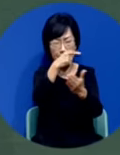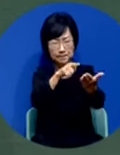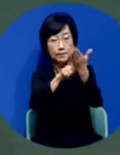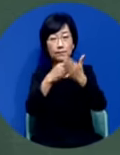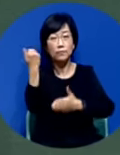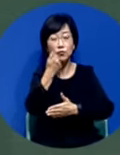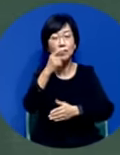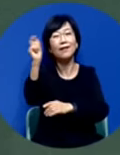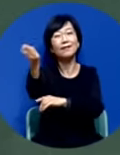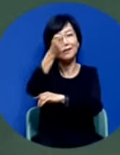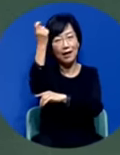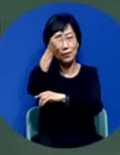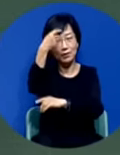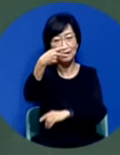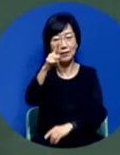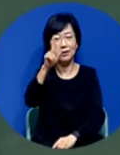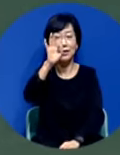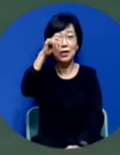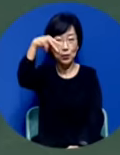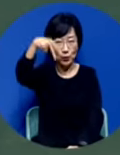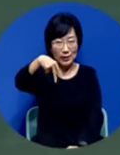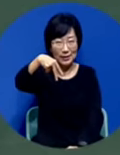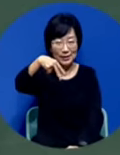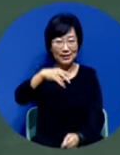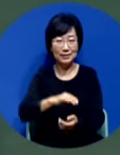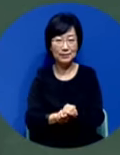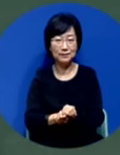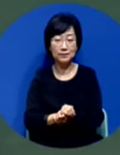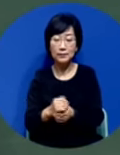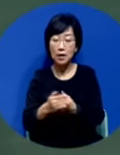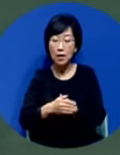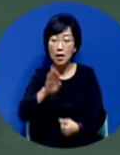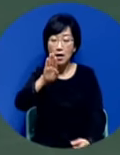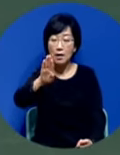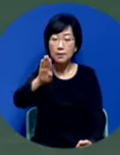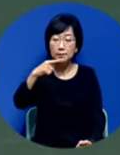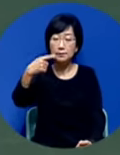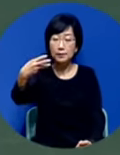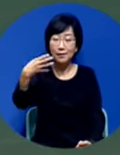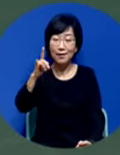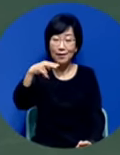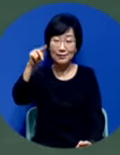那在这里面，大卫出去是为了去讲说耶和华。 그래서 블레셋뿐 아니라 온 세계에 전도 선교가 전거된 거예요.